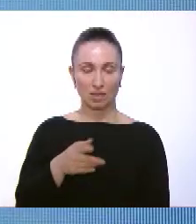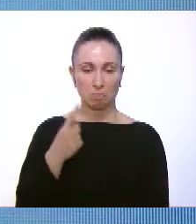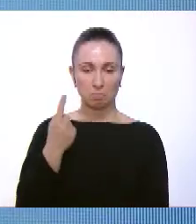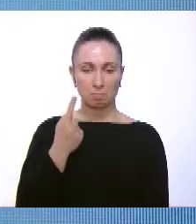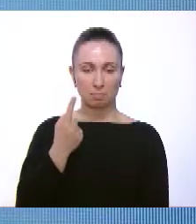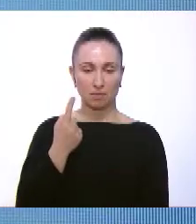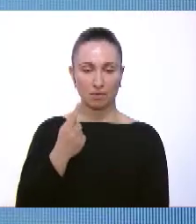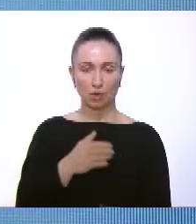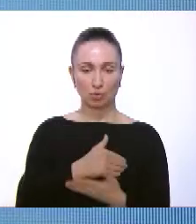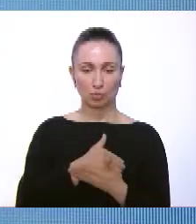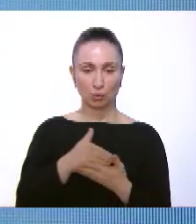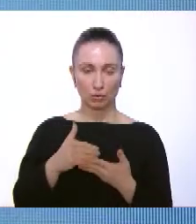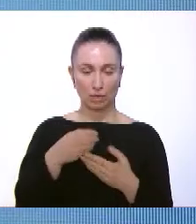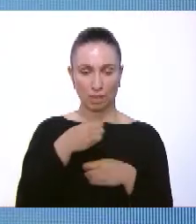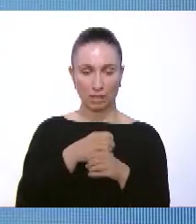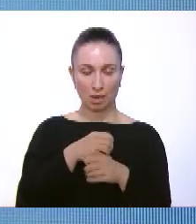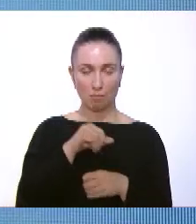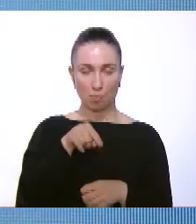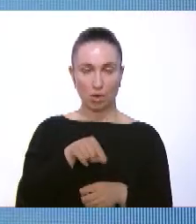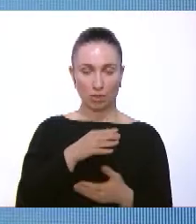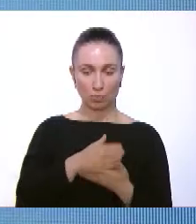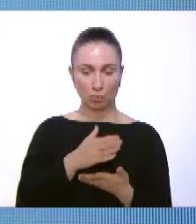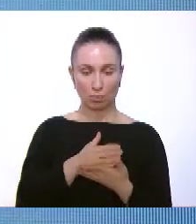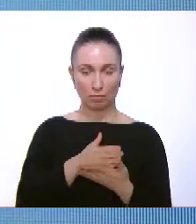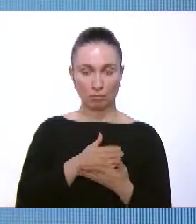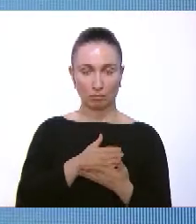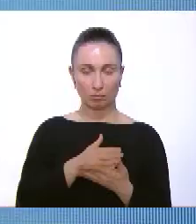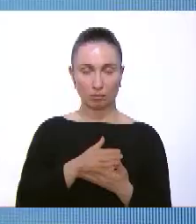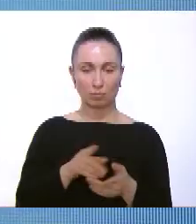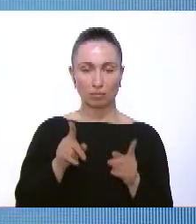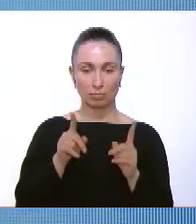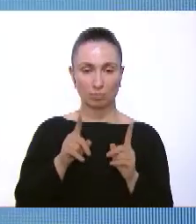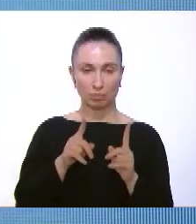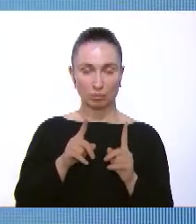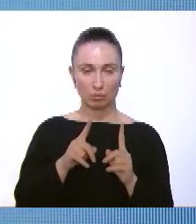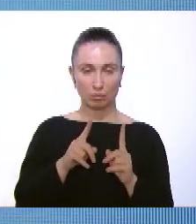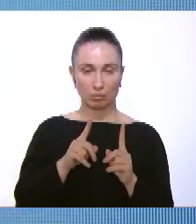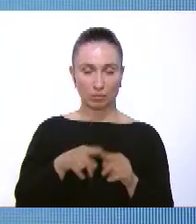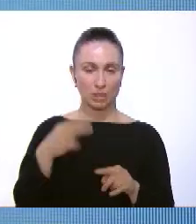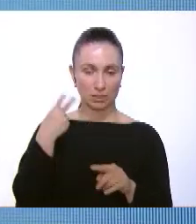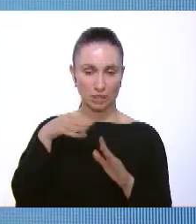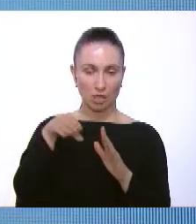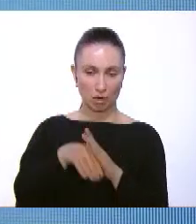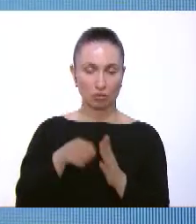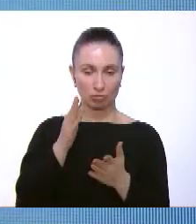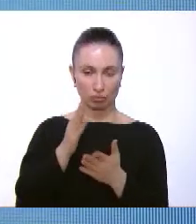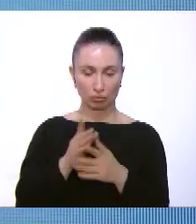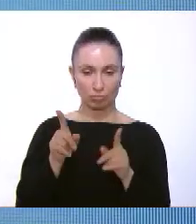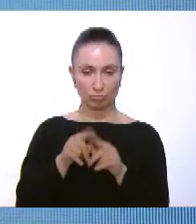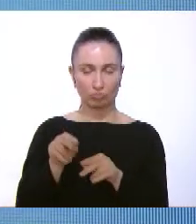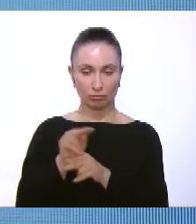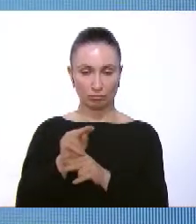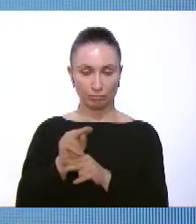პირველი დონის ლაბორატორიები, მათ შორის პენიტენციურ სისტემაში.